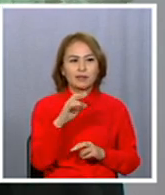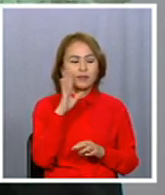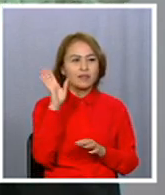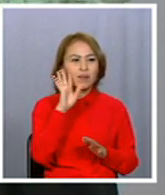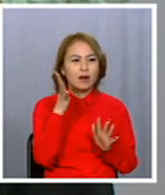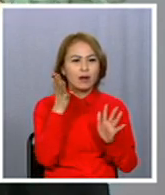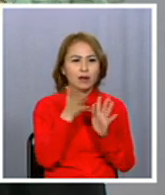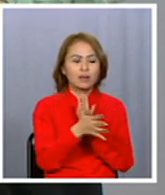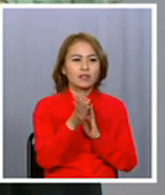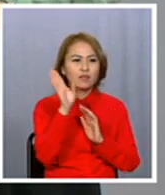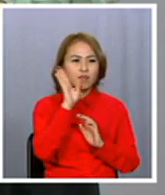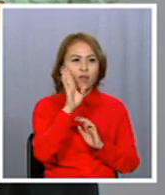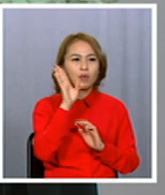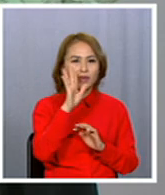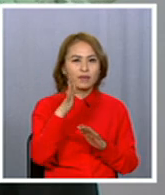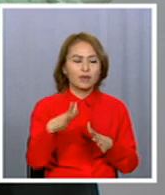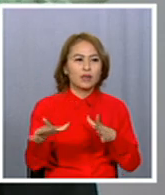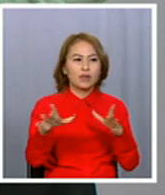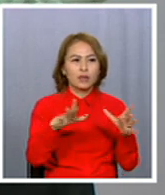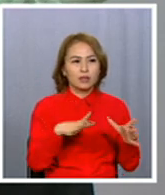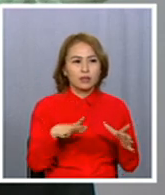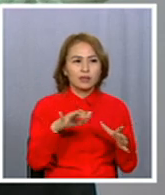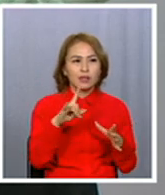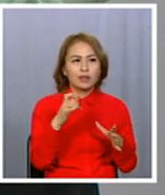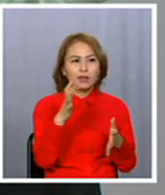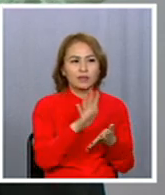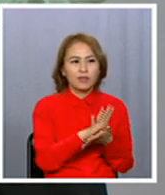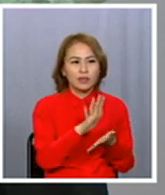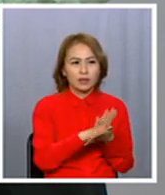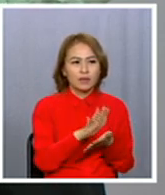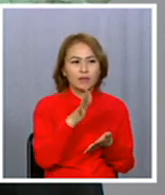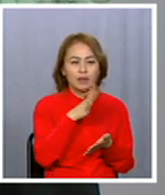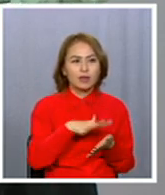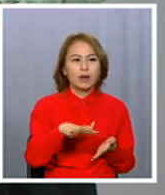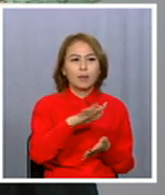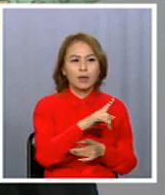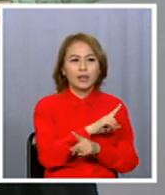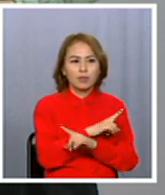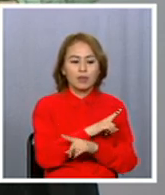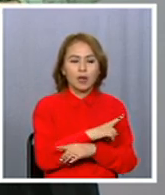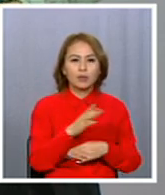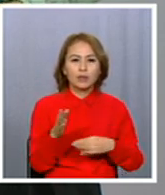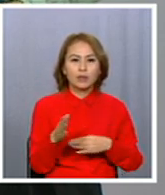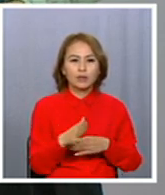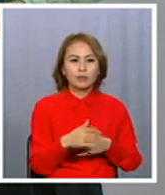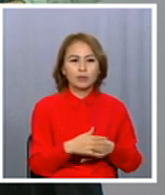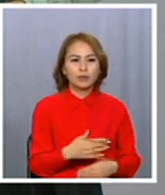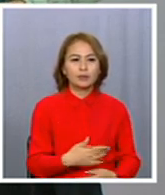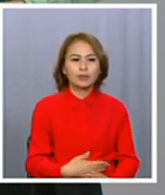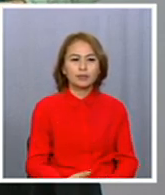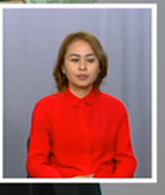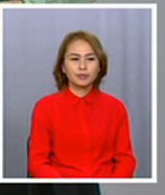грязную воду в реки. Из-за грязной воды в реках погибает рыба.